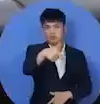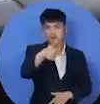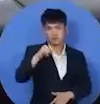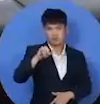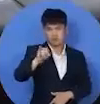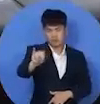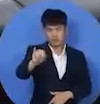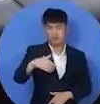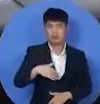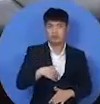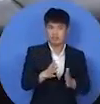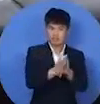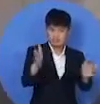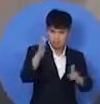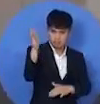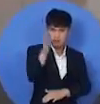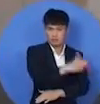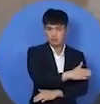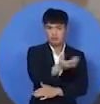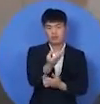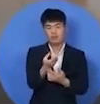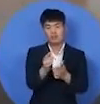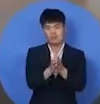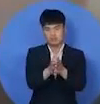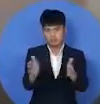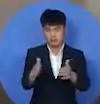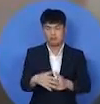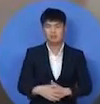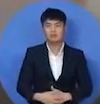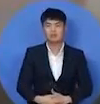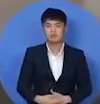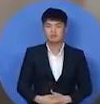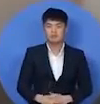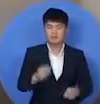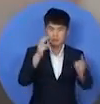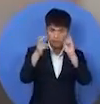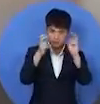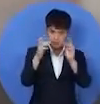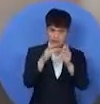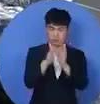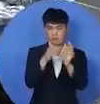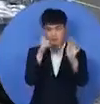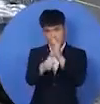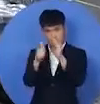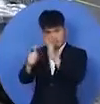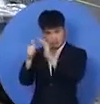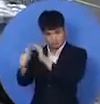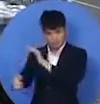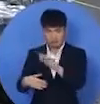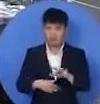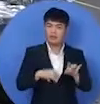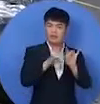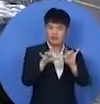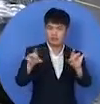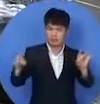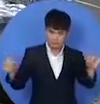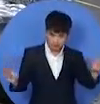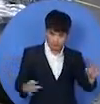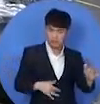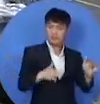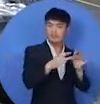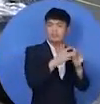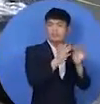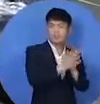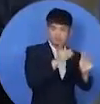소통 행보는 민선 6기의 실질적인 첫 해인 2015년부터 시작됐는데요. 기업 소통 현장 방문은 개별